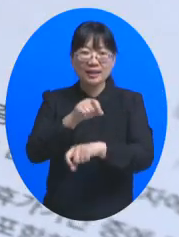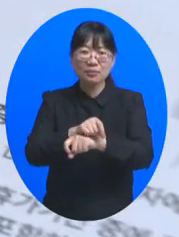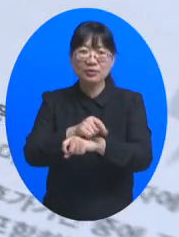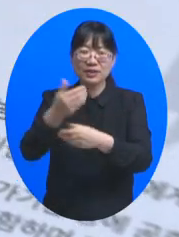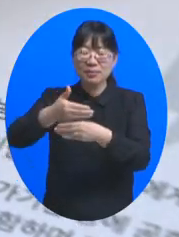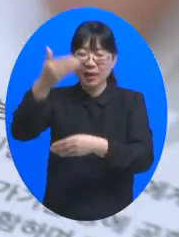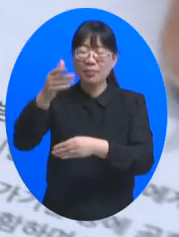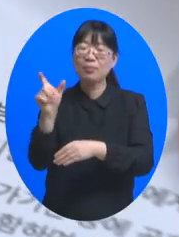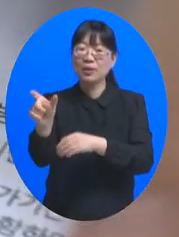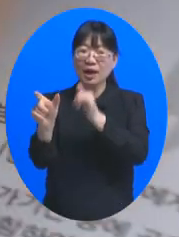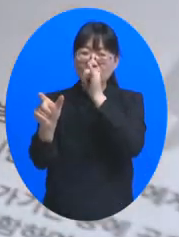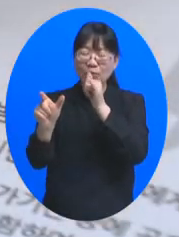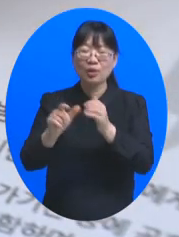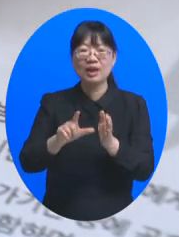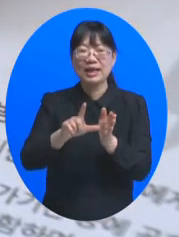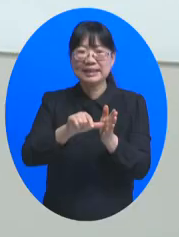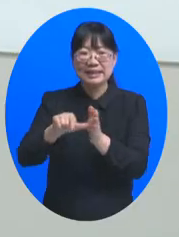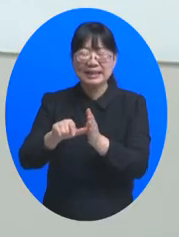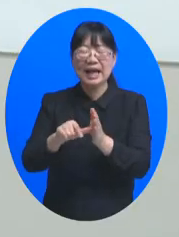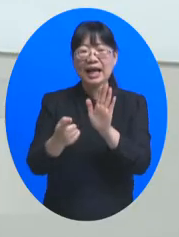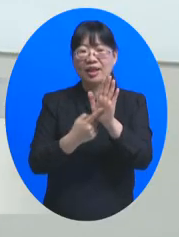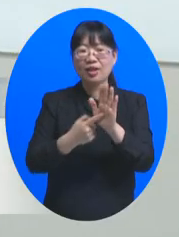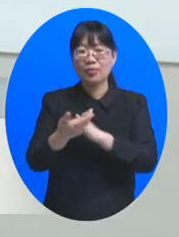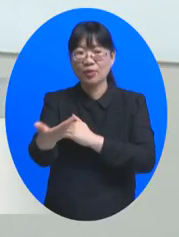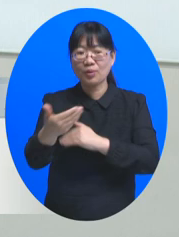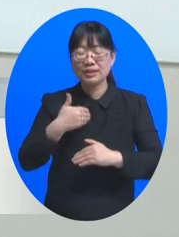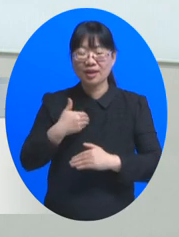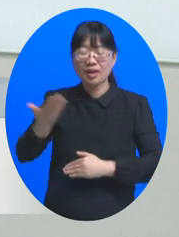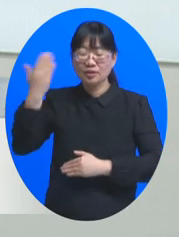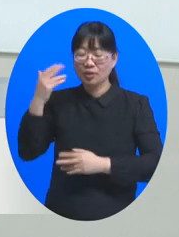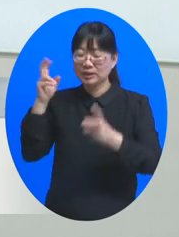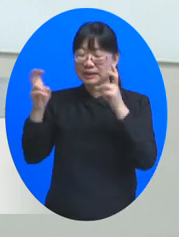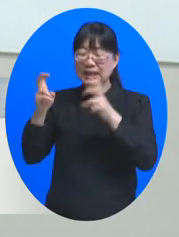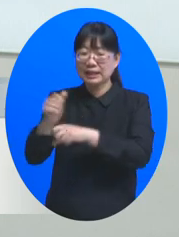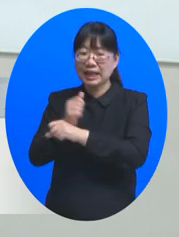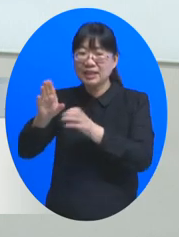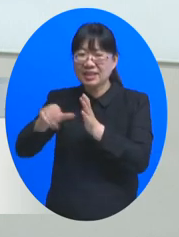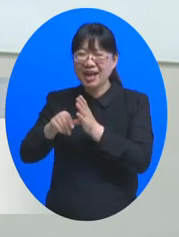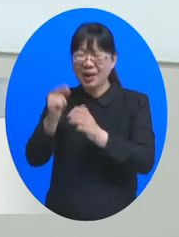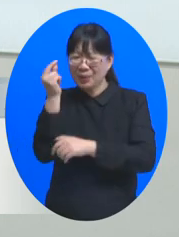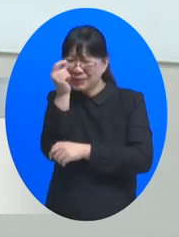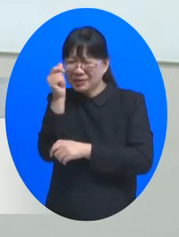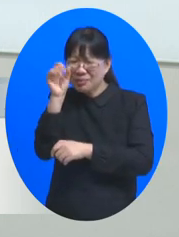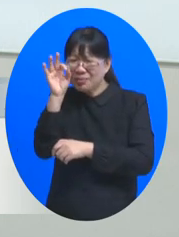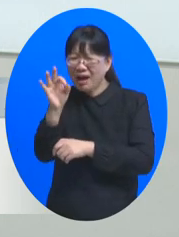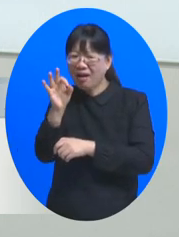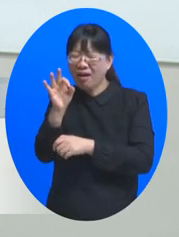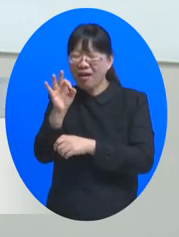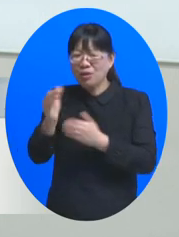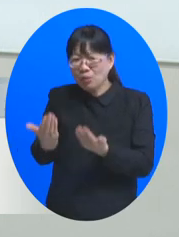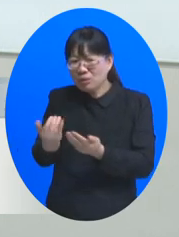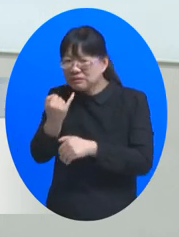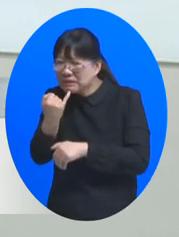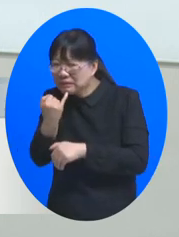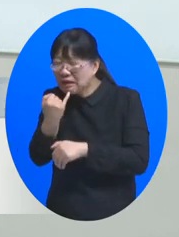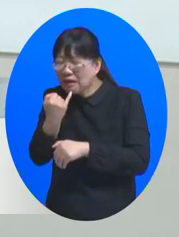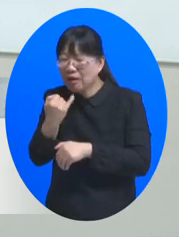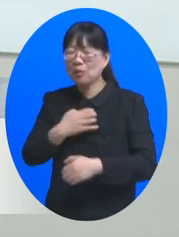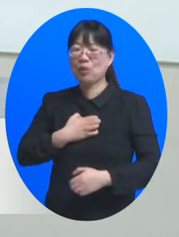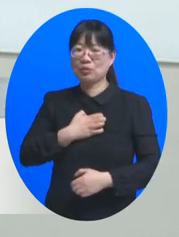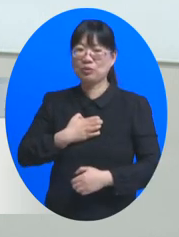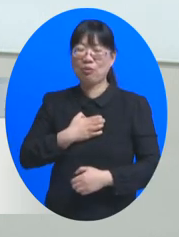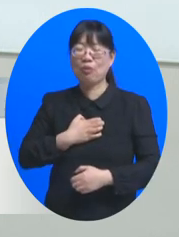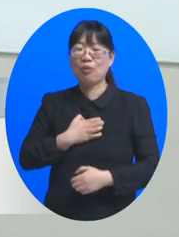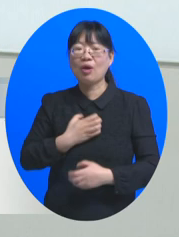상시 공지사항으로 알려줍니다. 제가 전 직장에서는 좀 그런 거 눈치 보고 써도 되나? 솔직히 이런 걱정들이